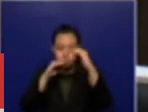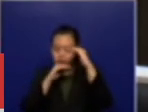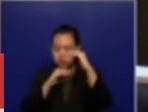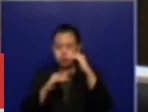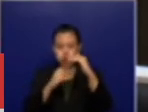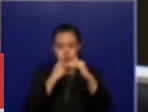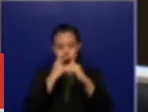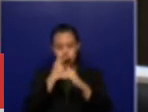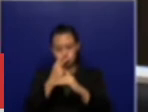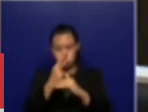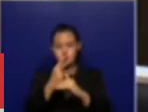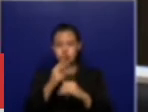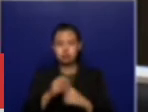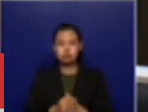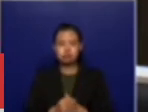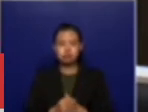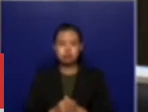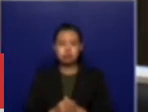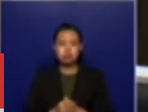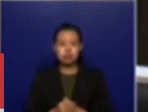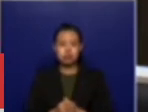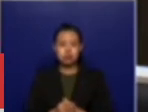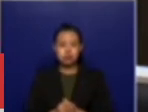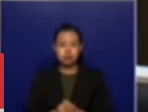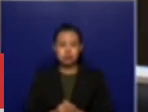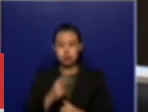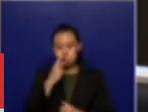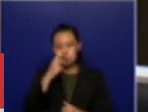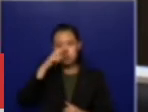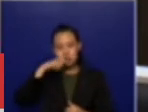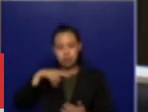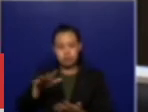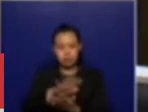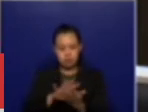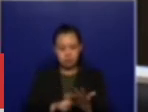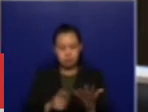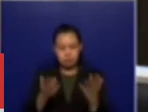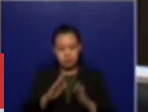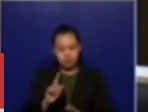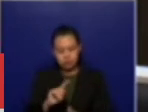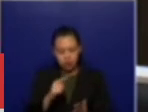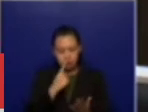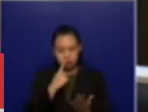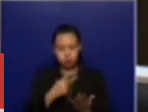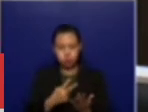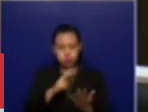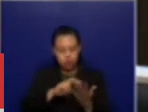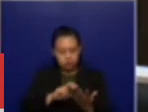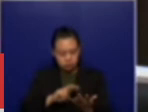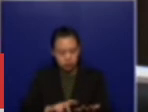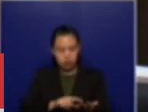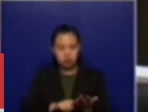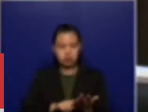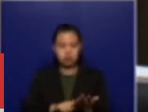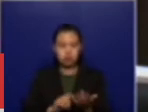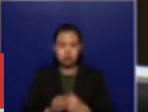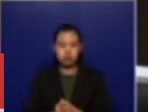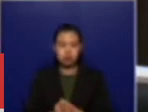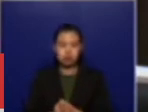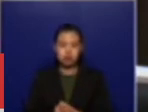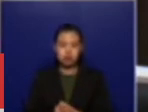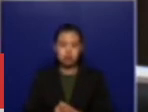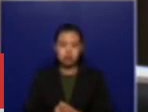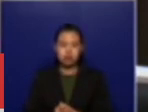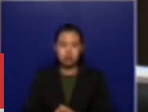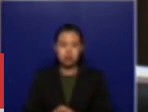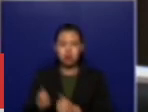ได้ครับต้องคำนึงถึงศักยภาพและบริบทของประเทศทั้งอย่างต้องตอบสนองความต้องการของโลกนะครับเช่นประเ